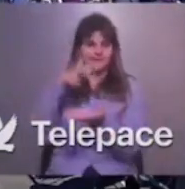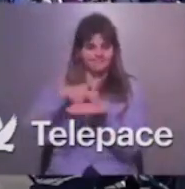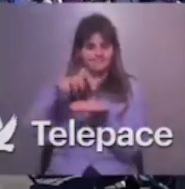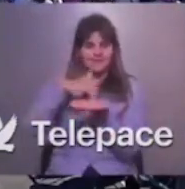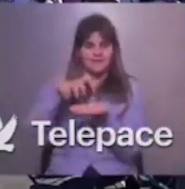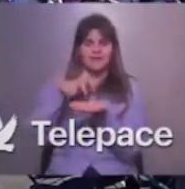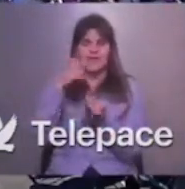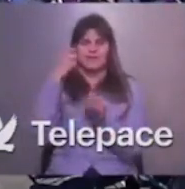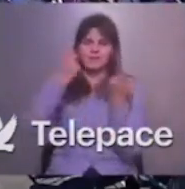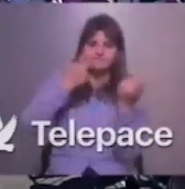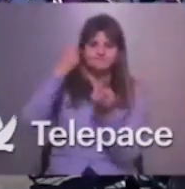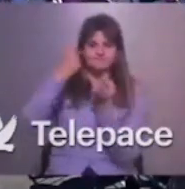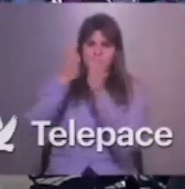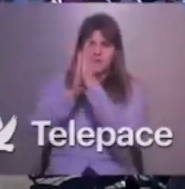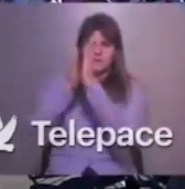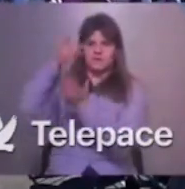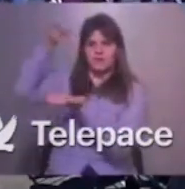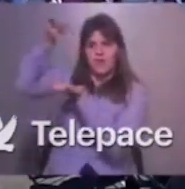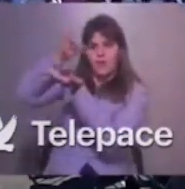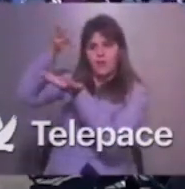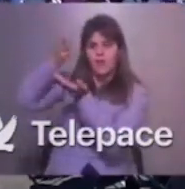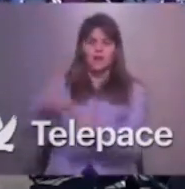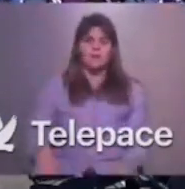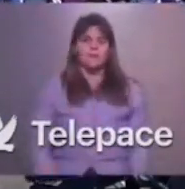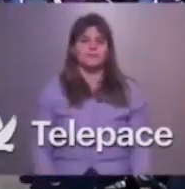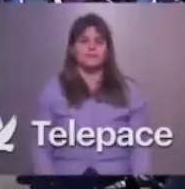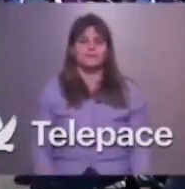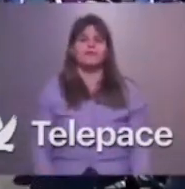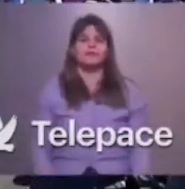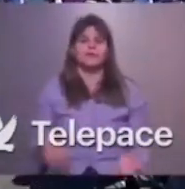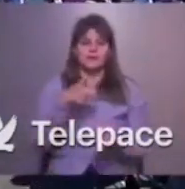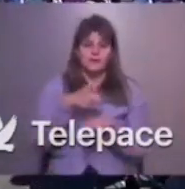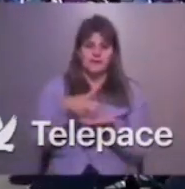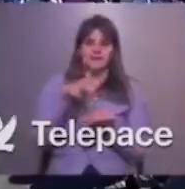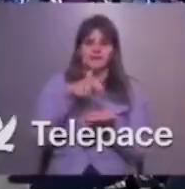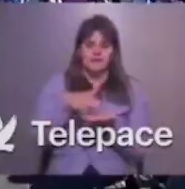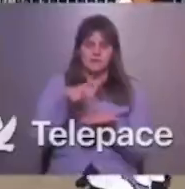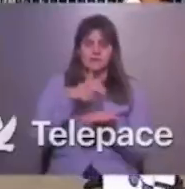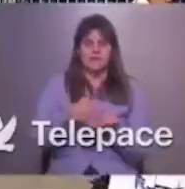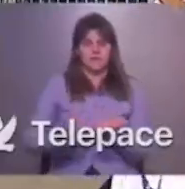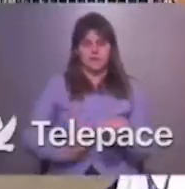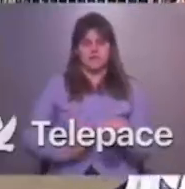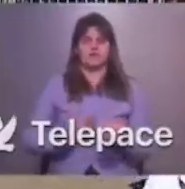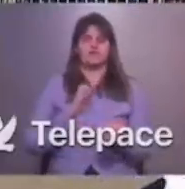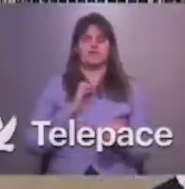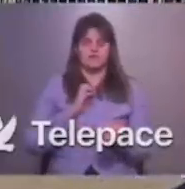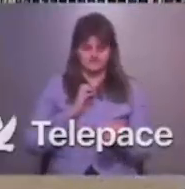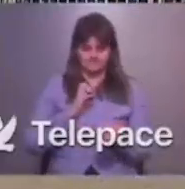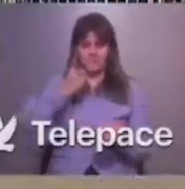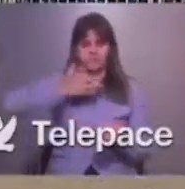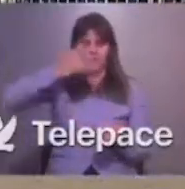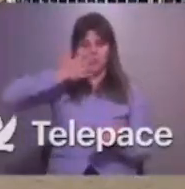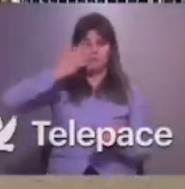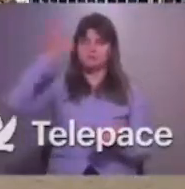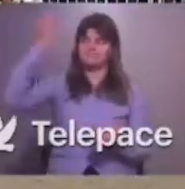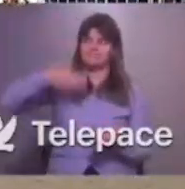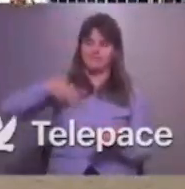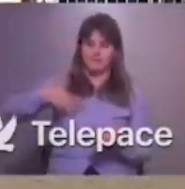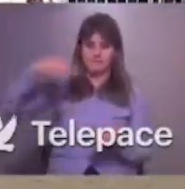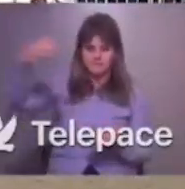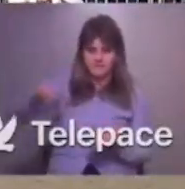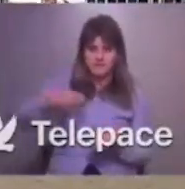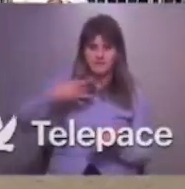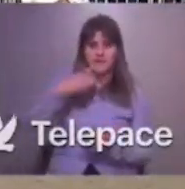la Vergine Maria, Regina della Pace. E alcanzaremos a misericórdia de que